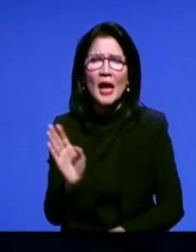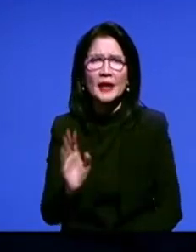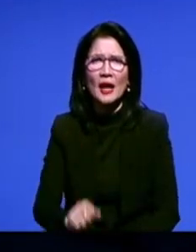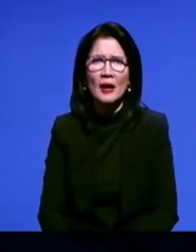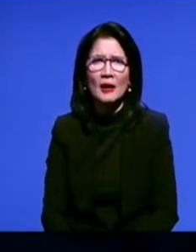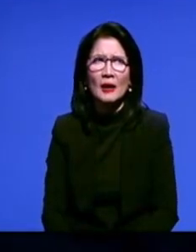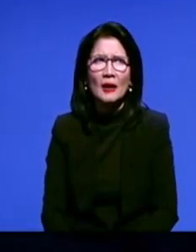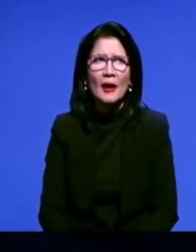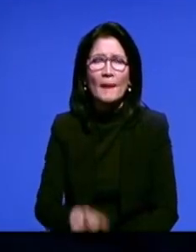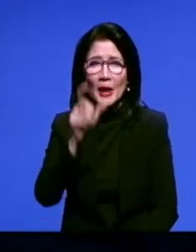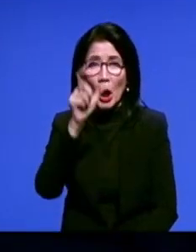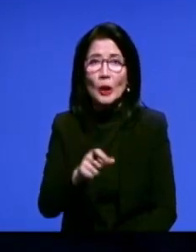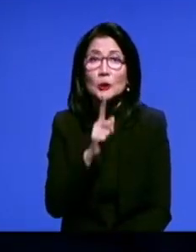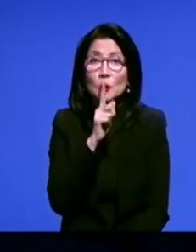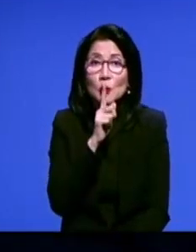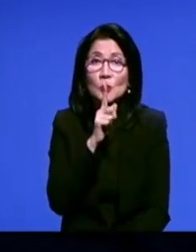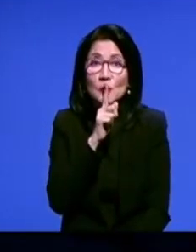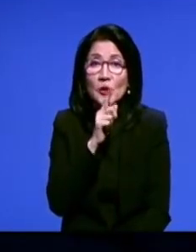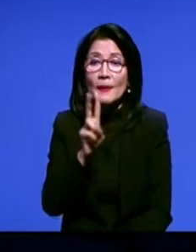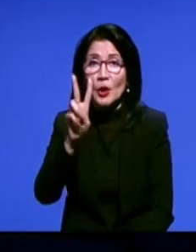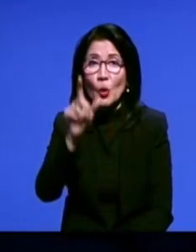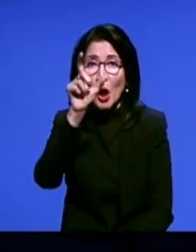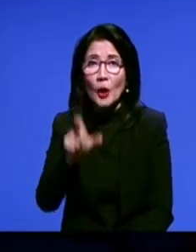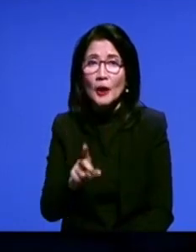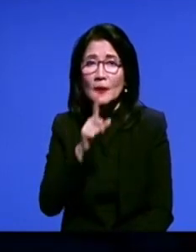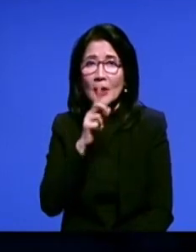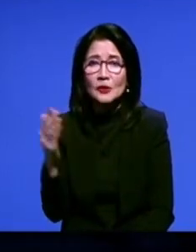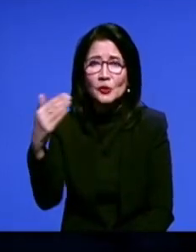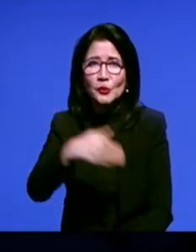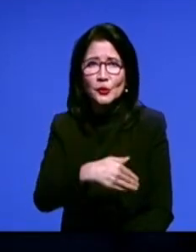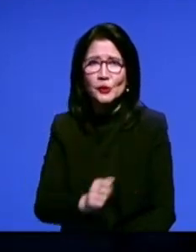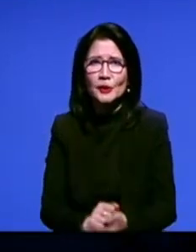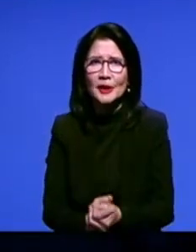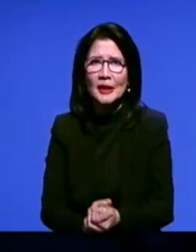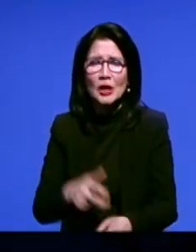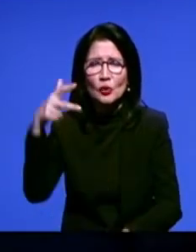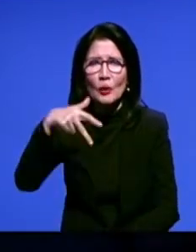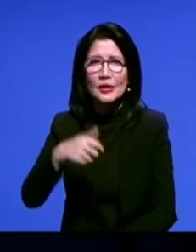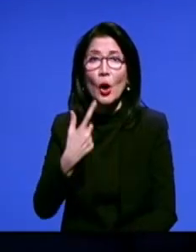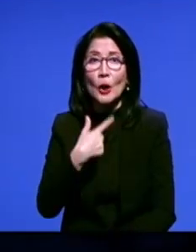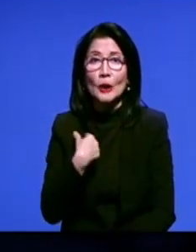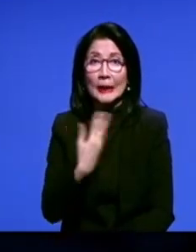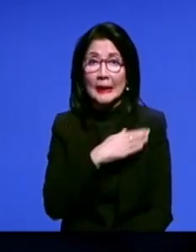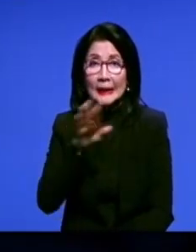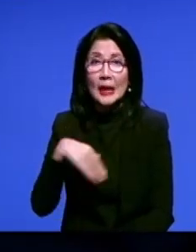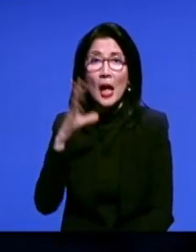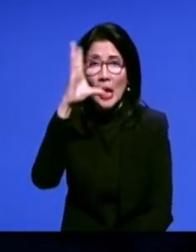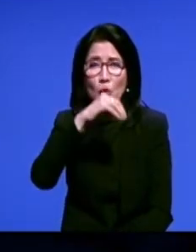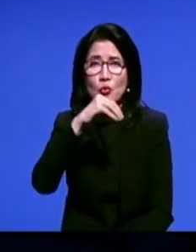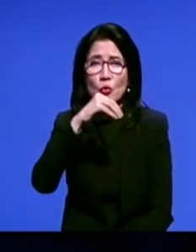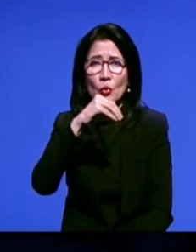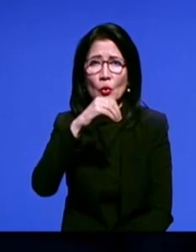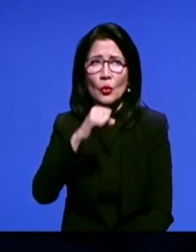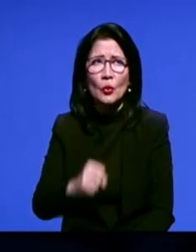Malah mereka membawa secara diam-diam kedua orang ini ke Pinrang, dan ketika kami tahu, kami